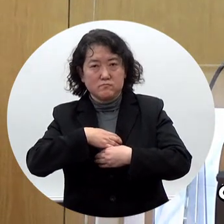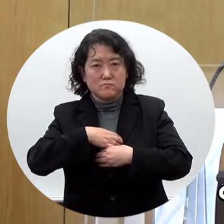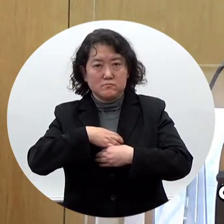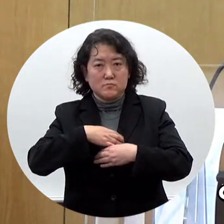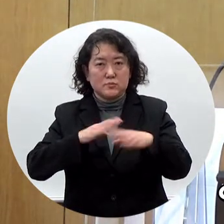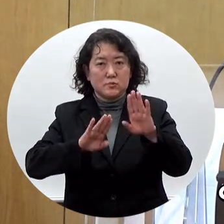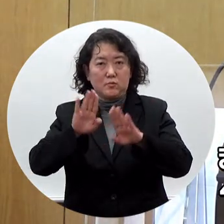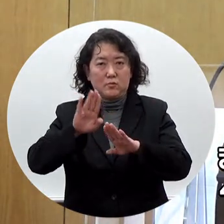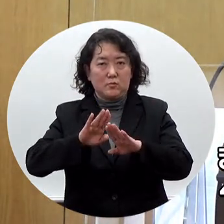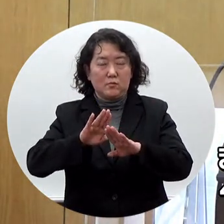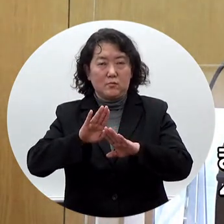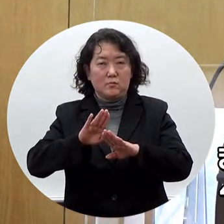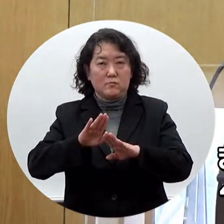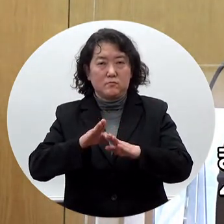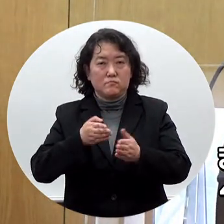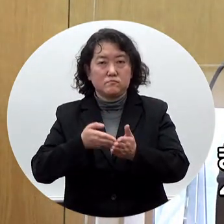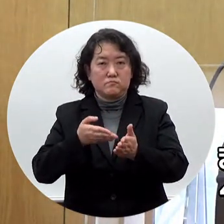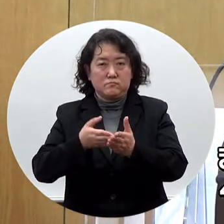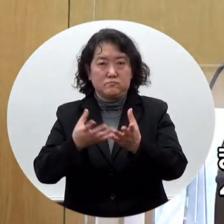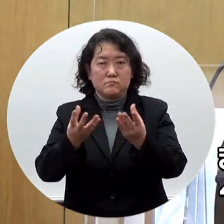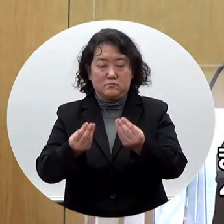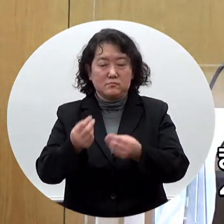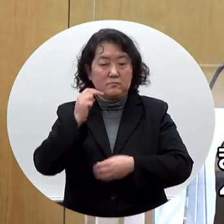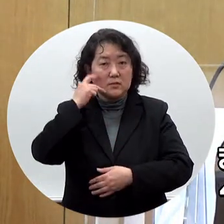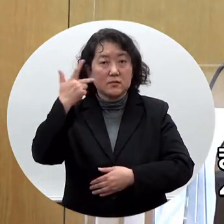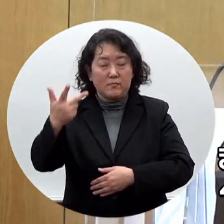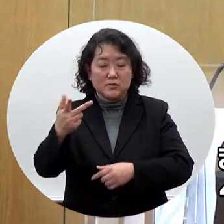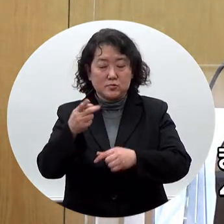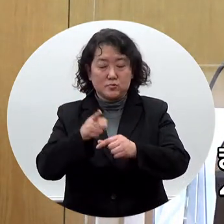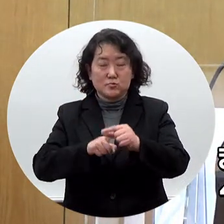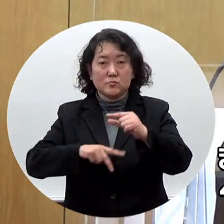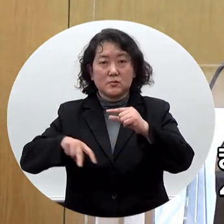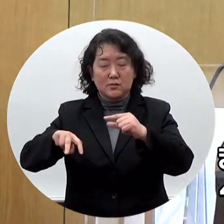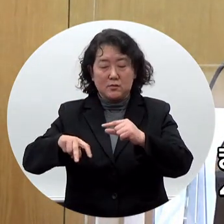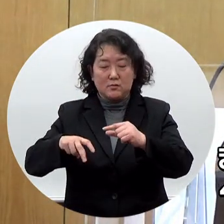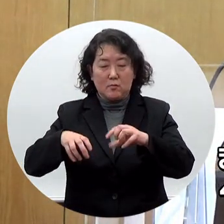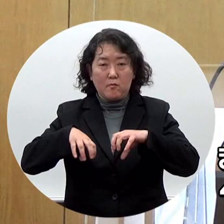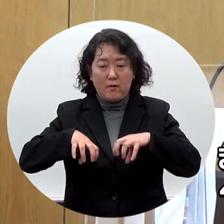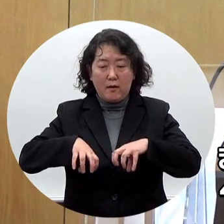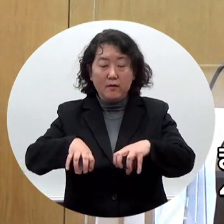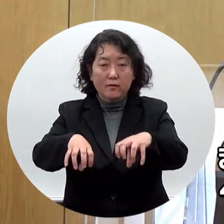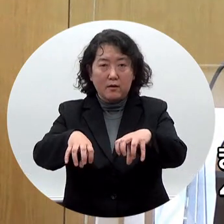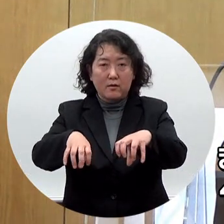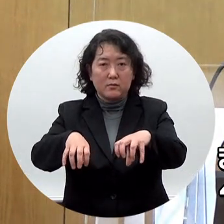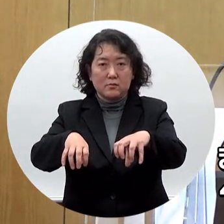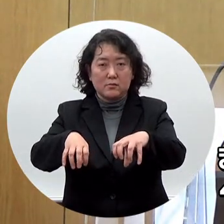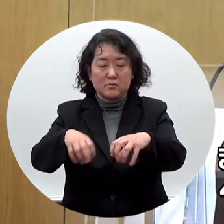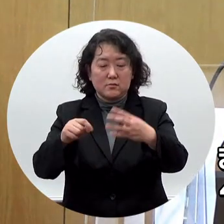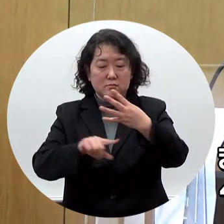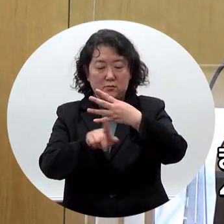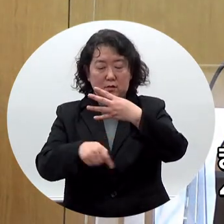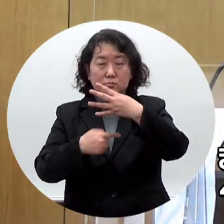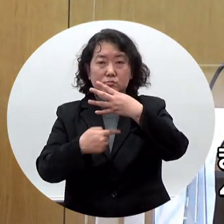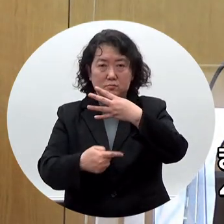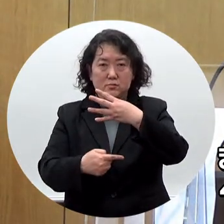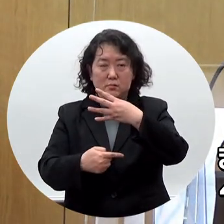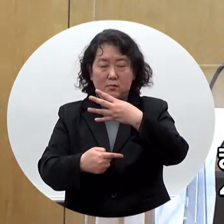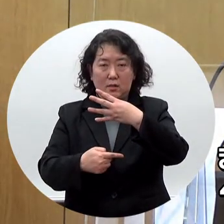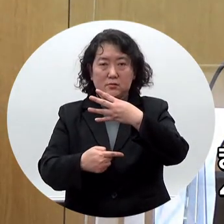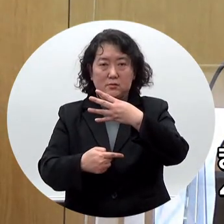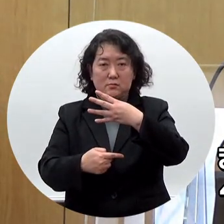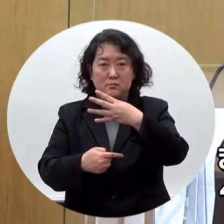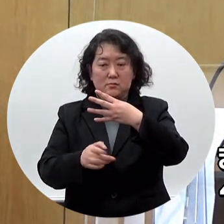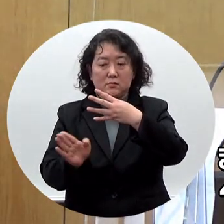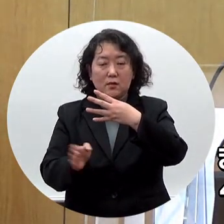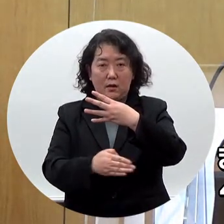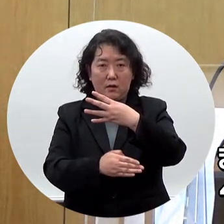。また松山市中心部の繁華街におきましては4月1日、来月1日